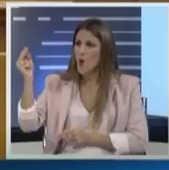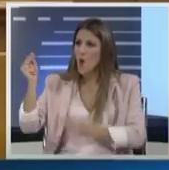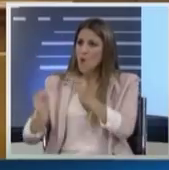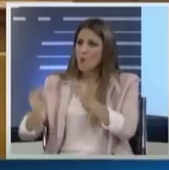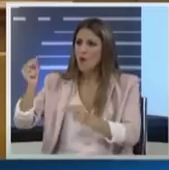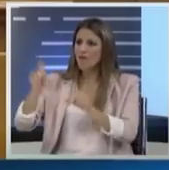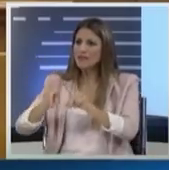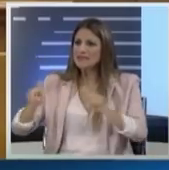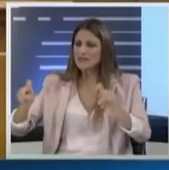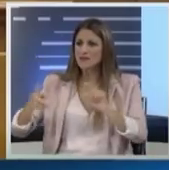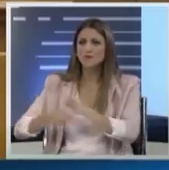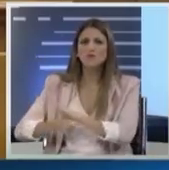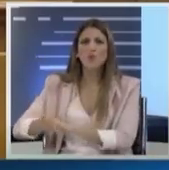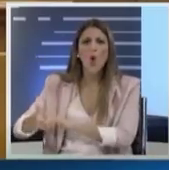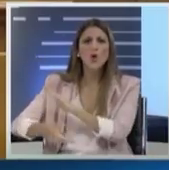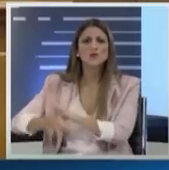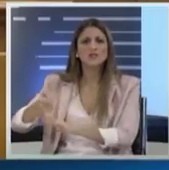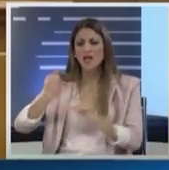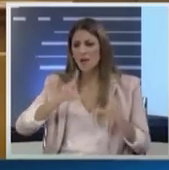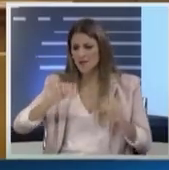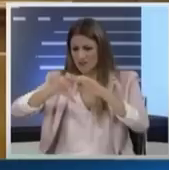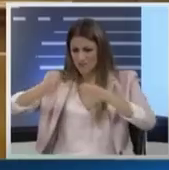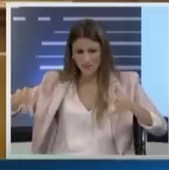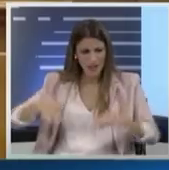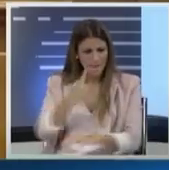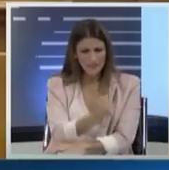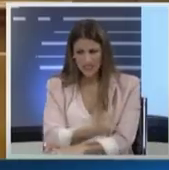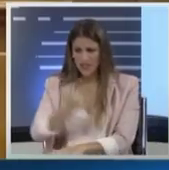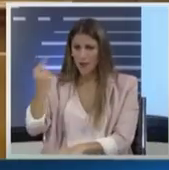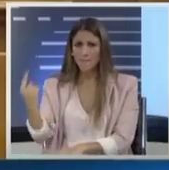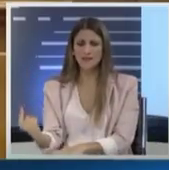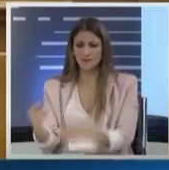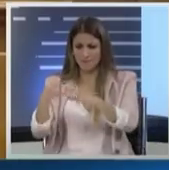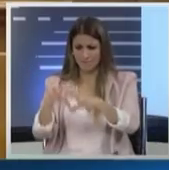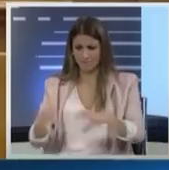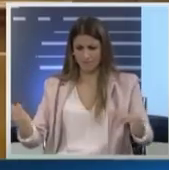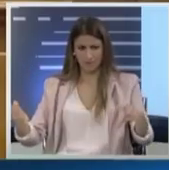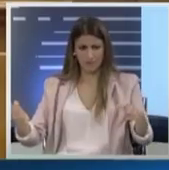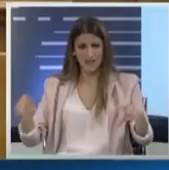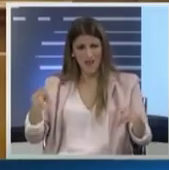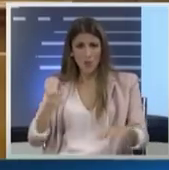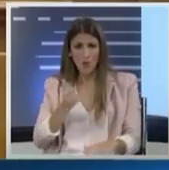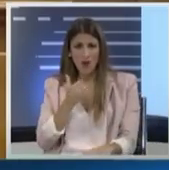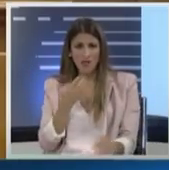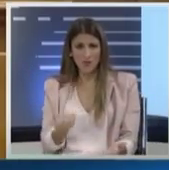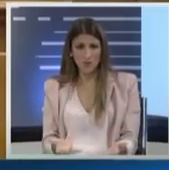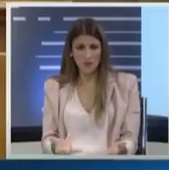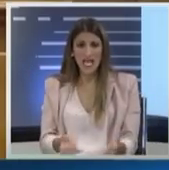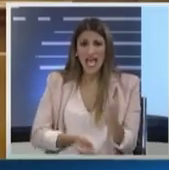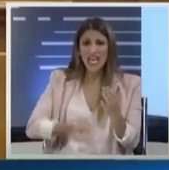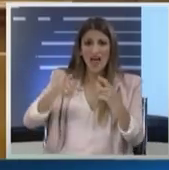μιας διχασμένης Ευρώπης και συμπαρατάσσεστε, είπα στην πρωτομιλία μου, με την λάθος πλευρά της